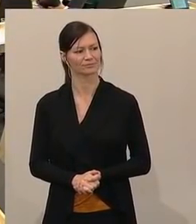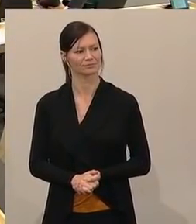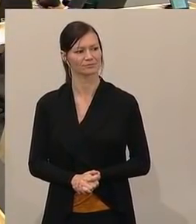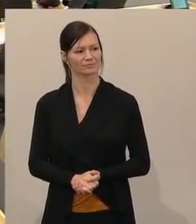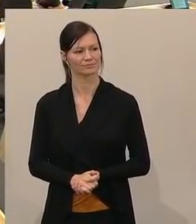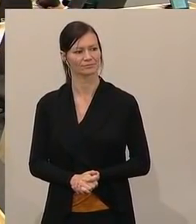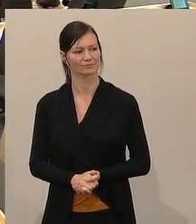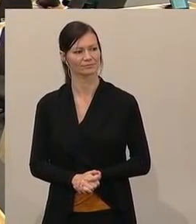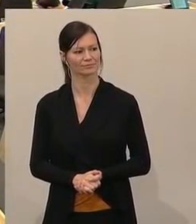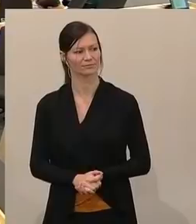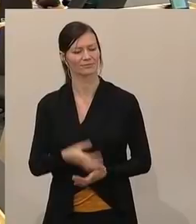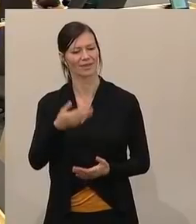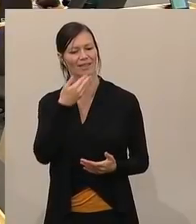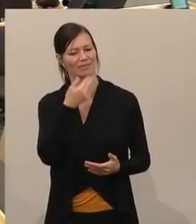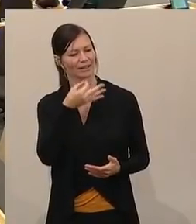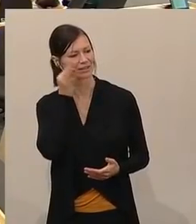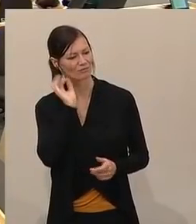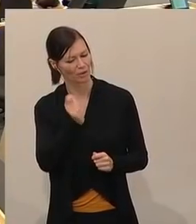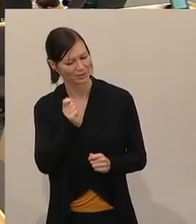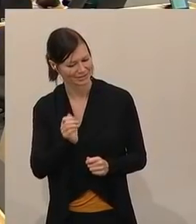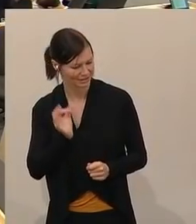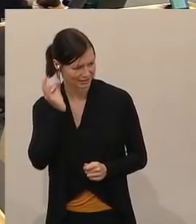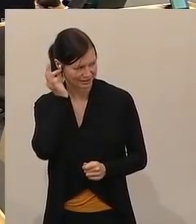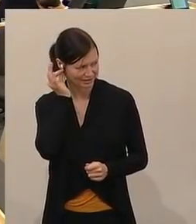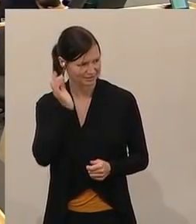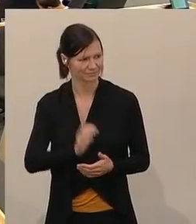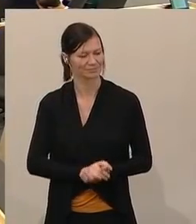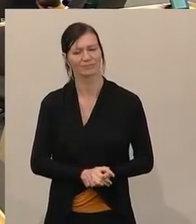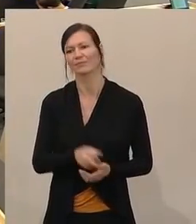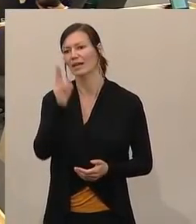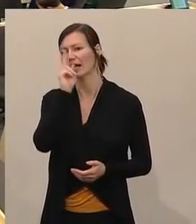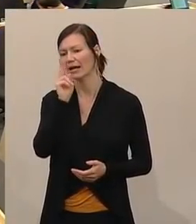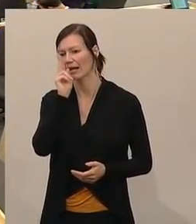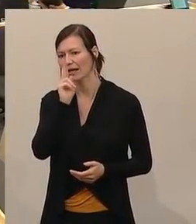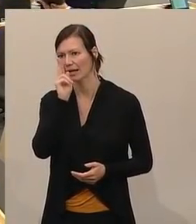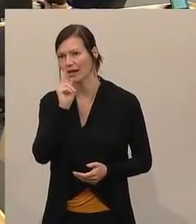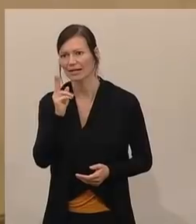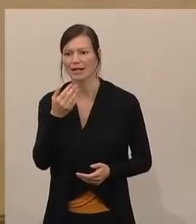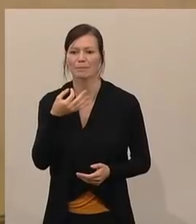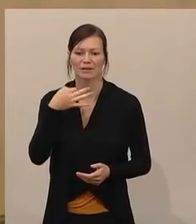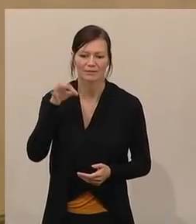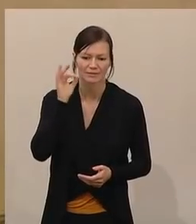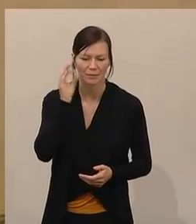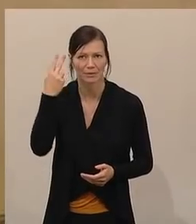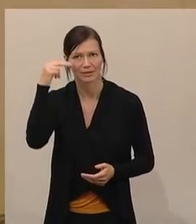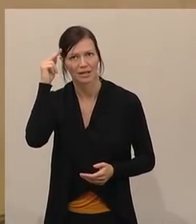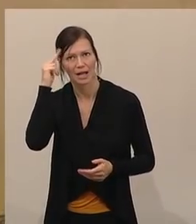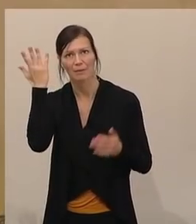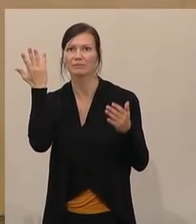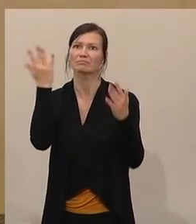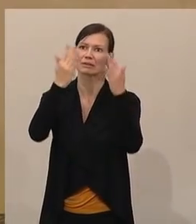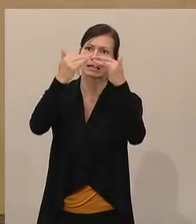Um neuen Platz. Danke, Frau Präsidentin. Liebe Damen und Herren auf der Galerie und zu Hause vor den